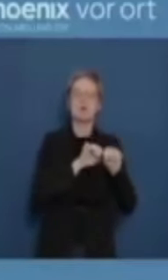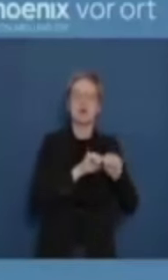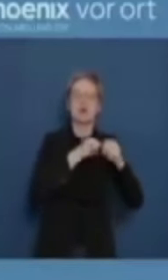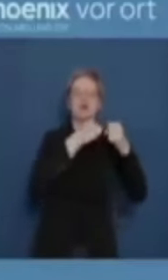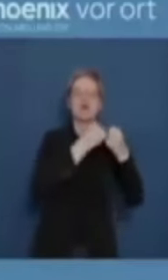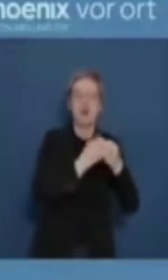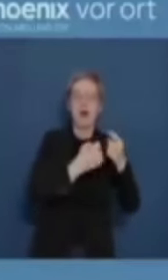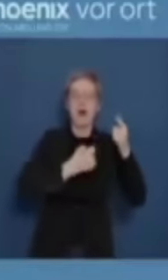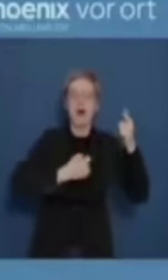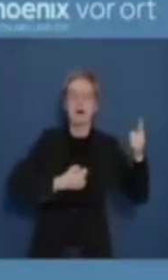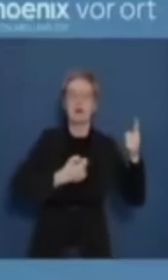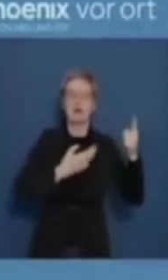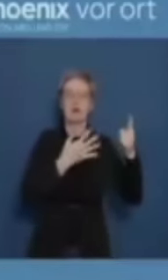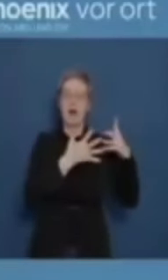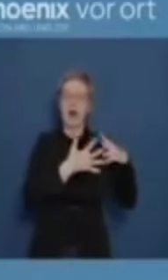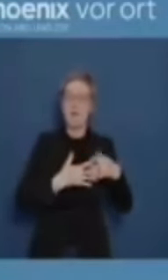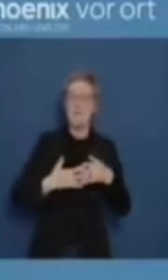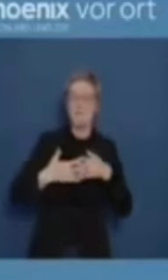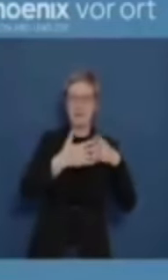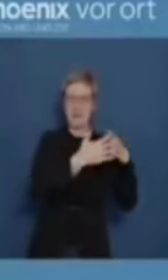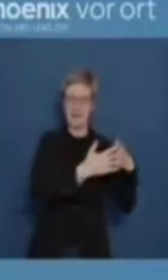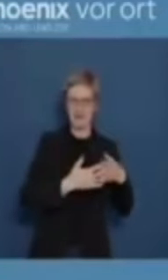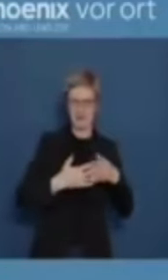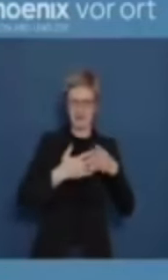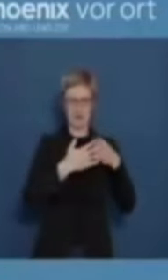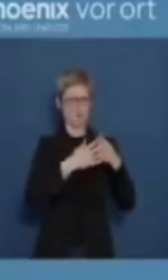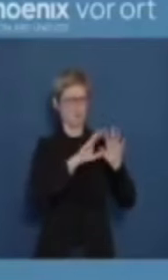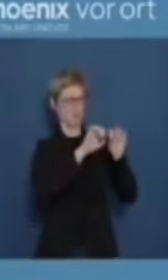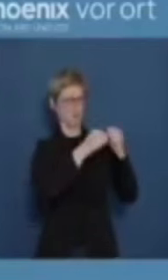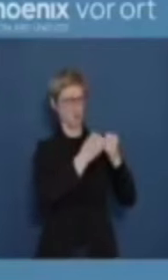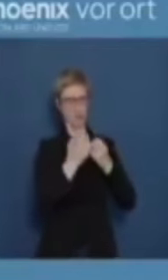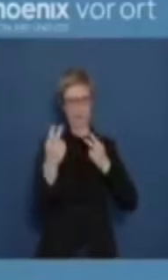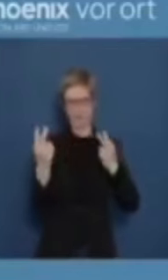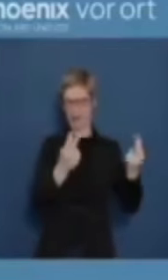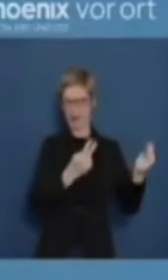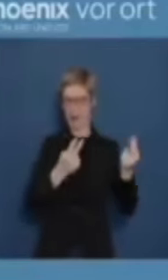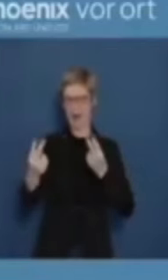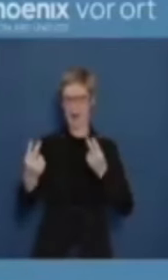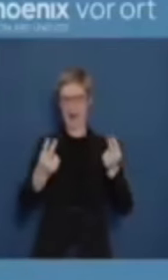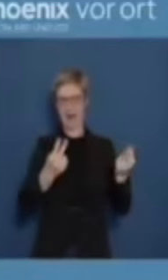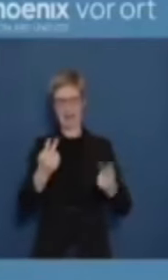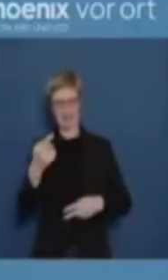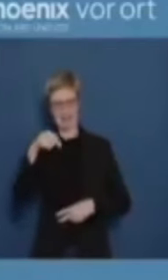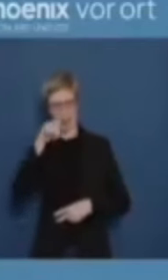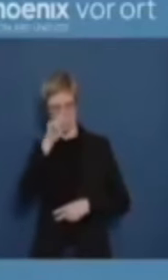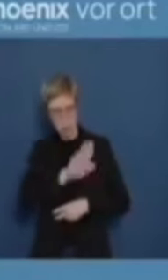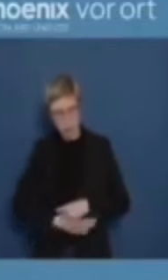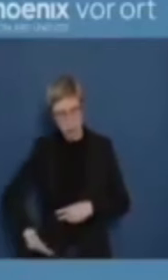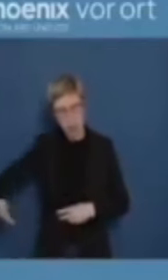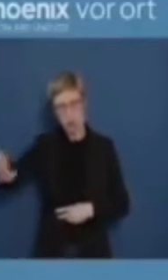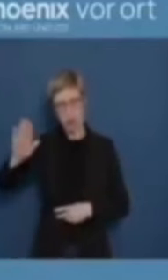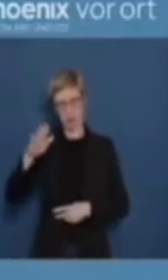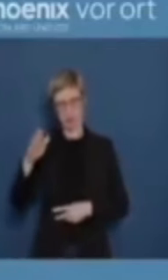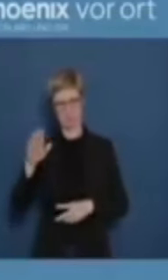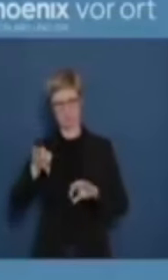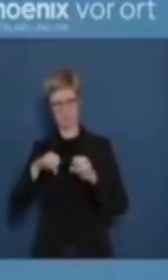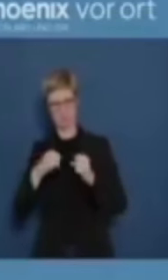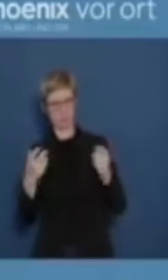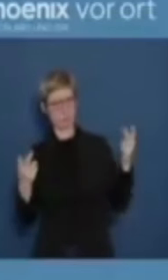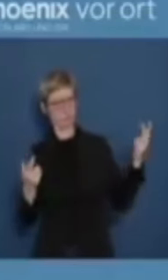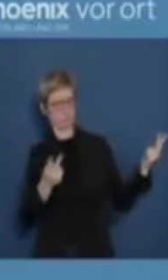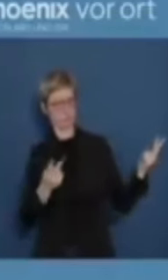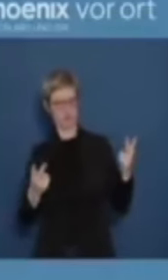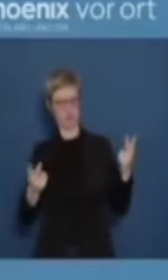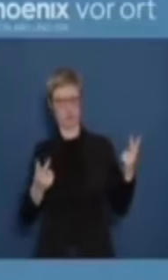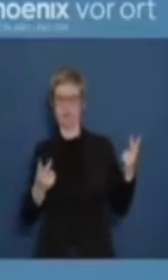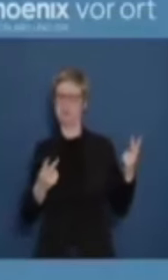Bundesstaates in den USA zu vergleichen, sozusagen mit deutschen Verhältnissen, denke ich mal,